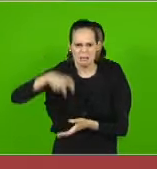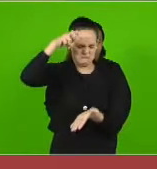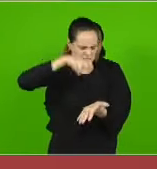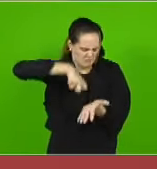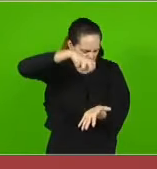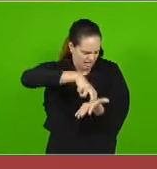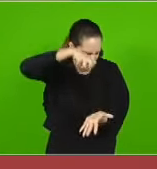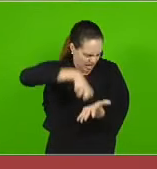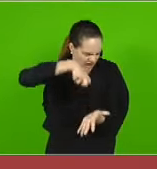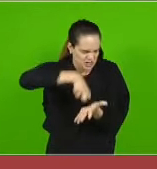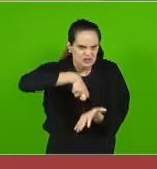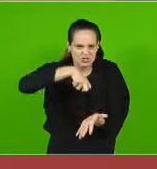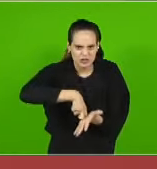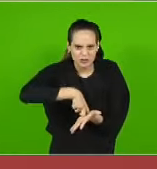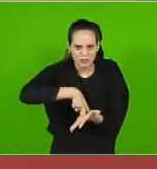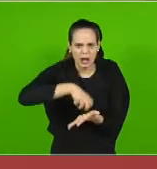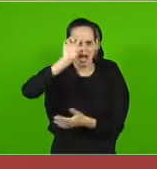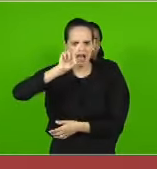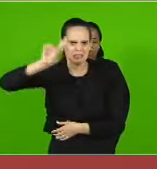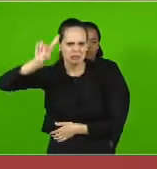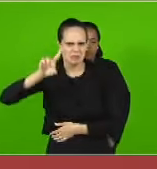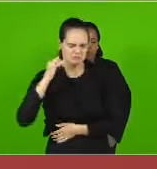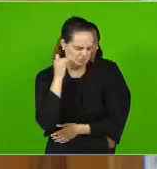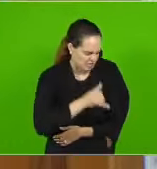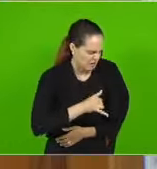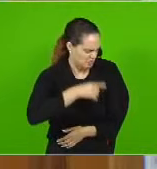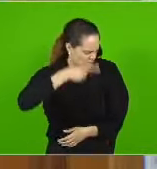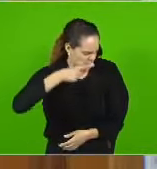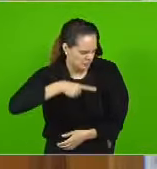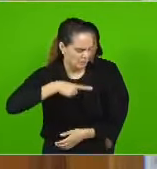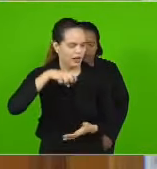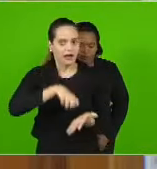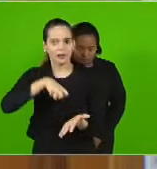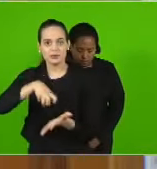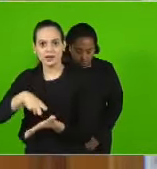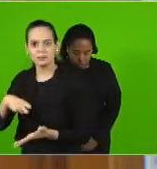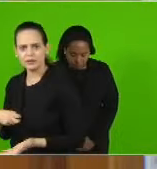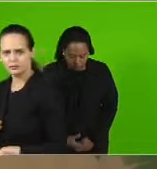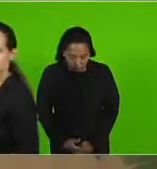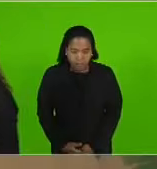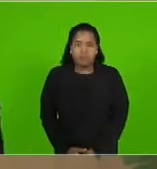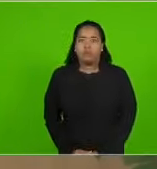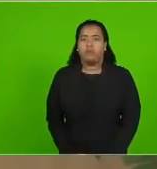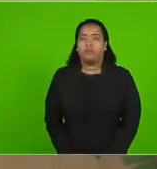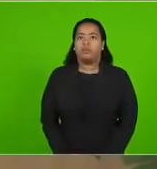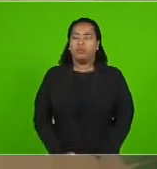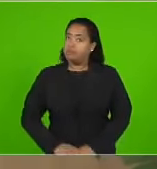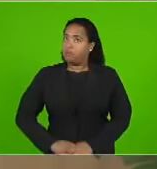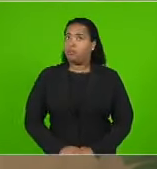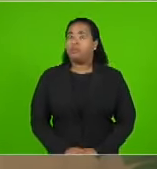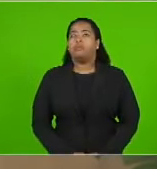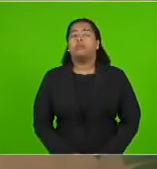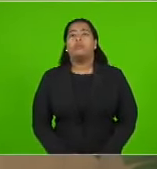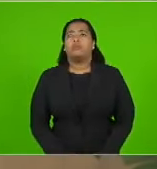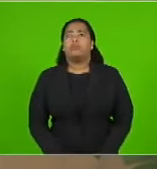они, это не является наказанием Божьим. Бог наказывает, это суд. Нет, это не так. Это не наказание,